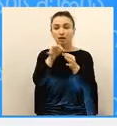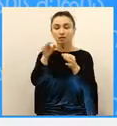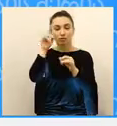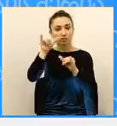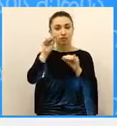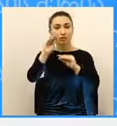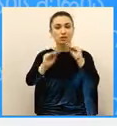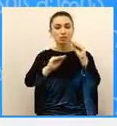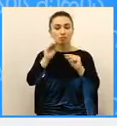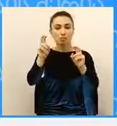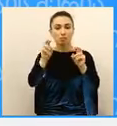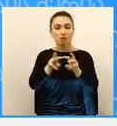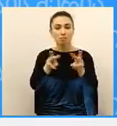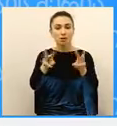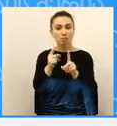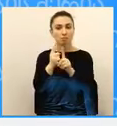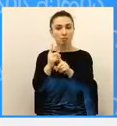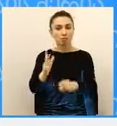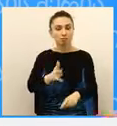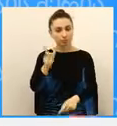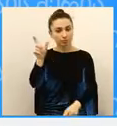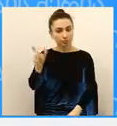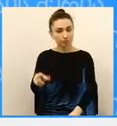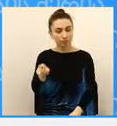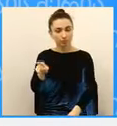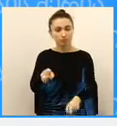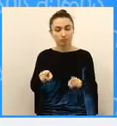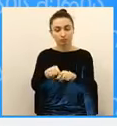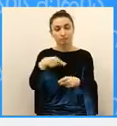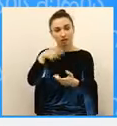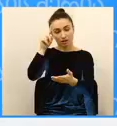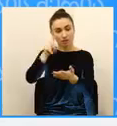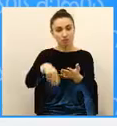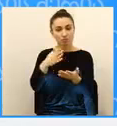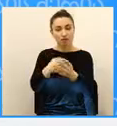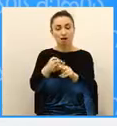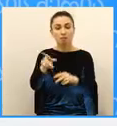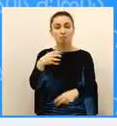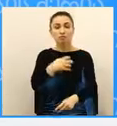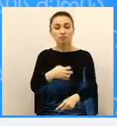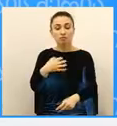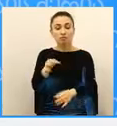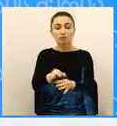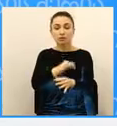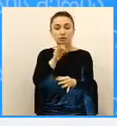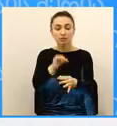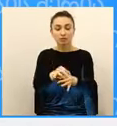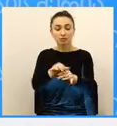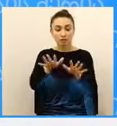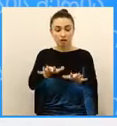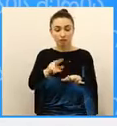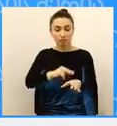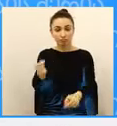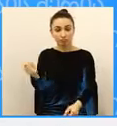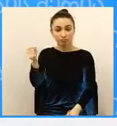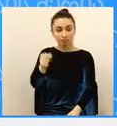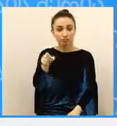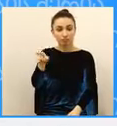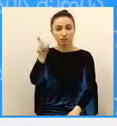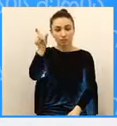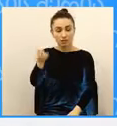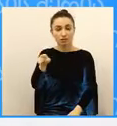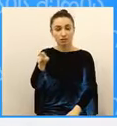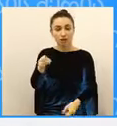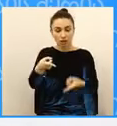და ინფრასტრუქტურის ministris მოადგილე გახლდათ და დარწმუნებული ვარ ამ მნიშვნელოვან საპასუხისმგებლო თანამდებობაზე